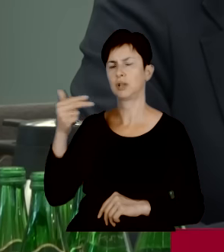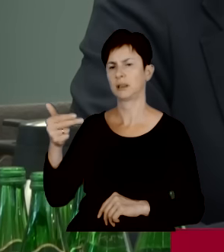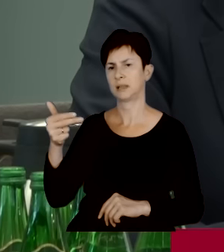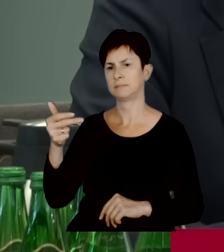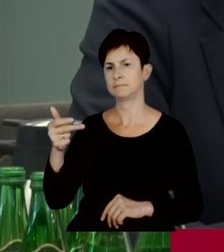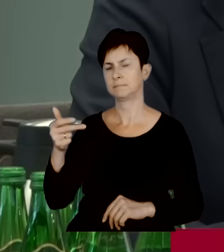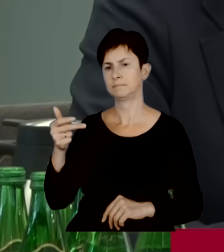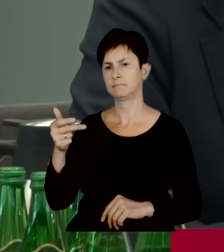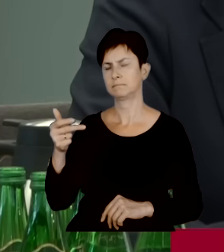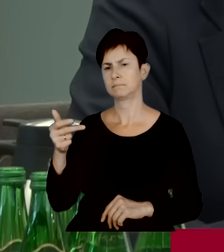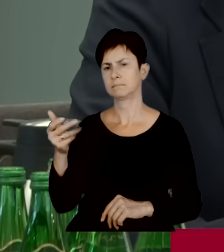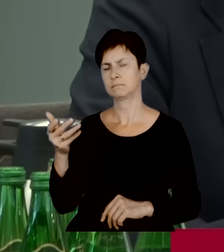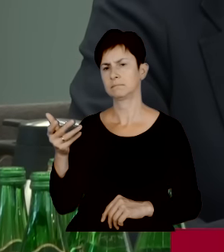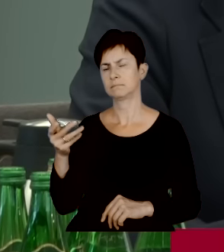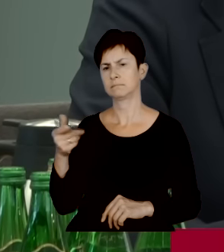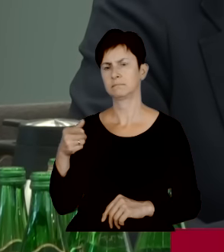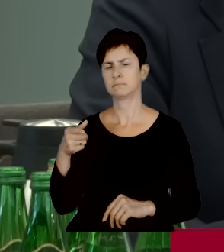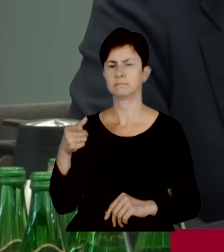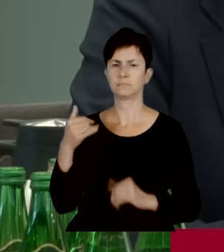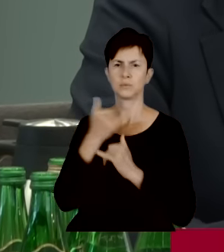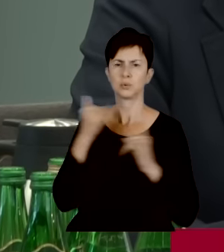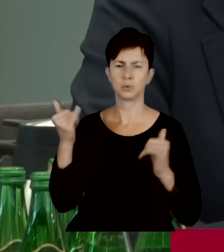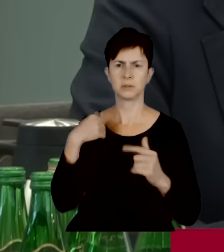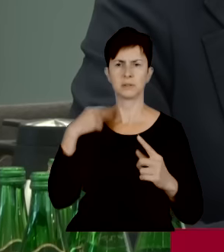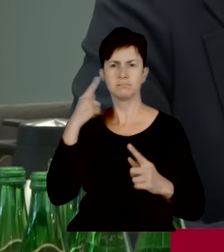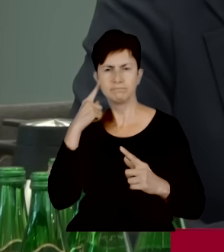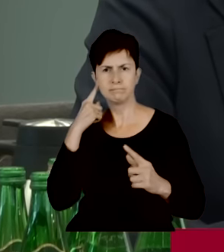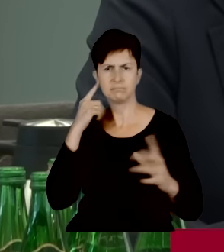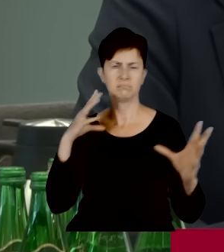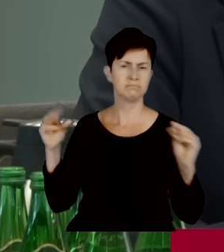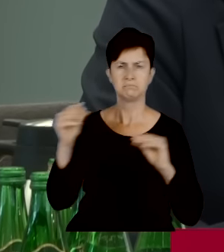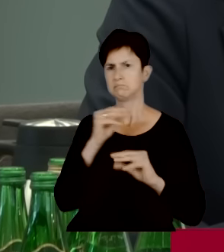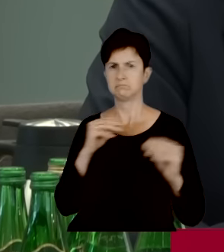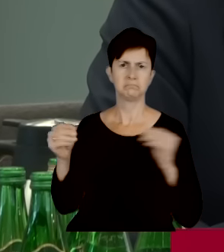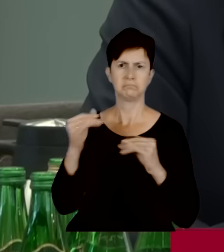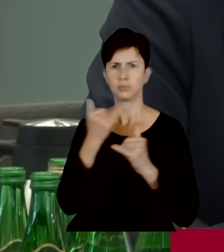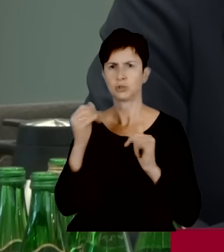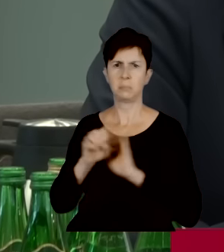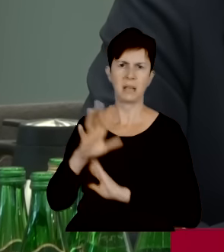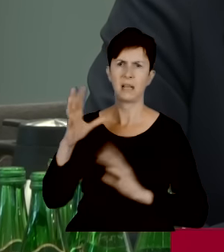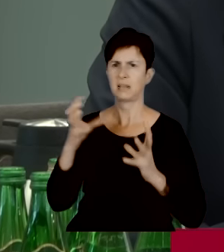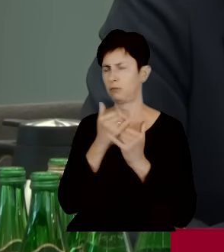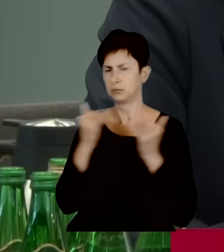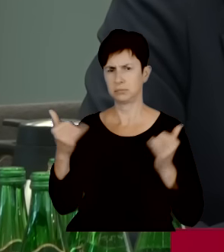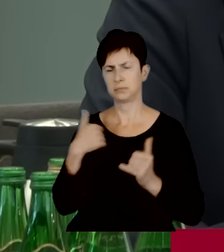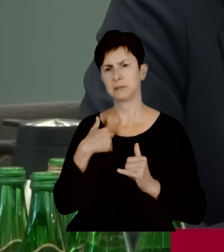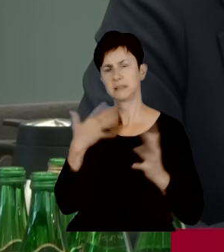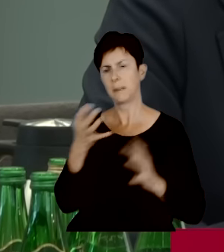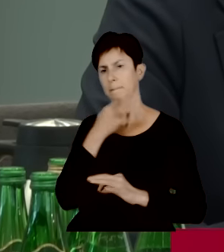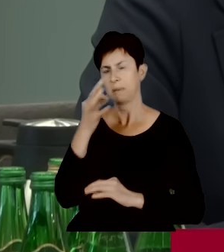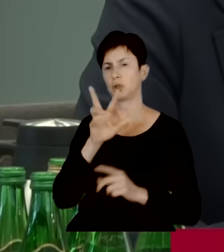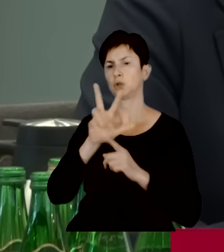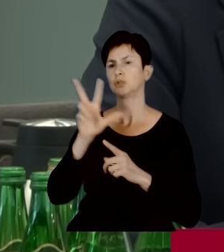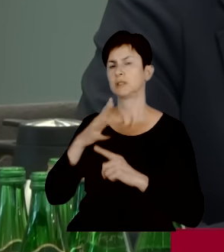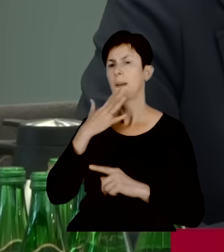dotyczącym tych doniesień medialnych różnego rodzaju chciałbym żeby pan premier mógł się do nich odnieść 14 maja powiał się